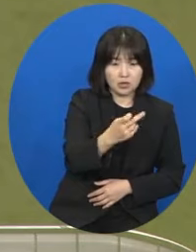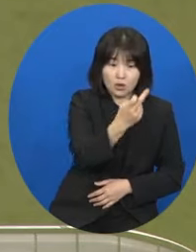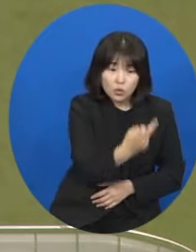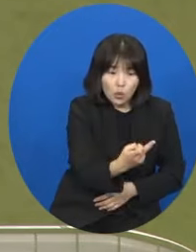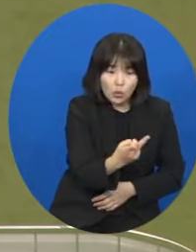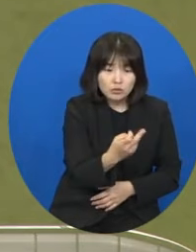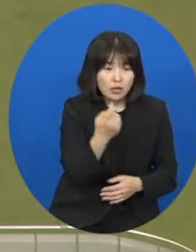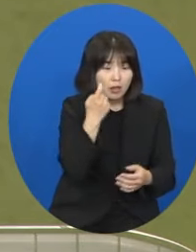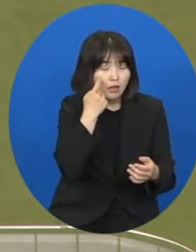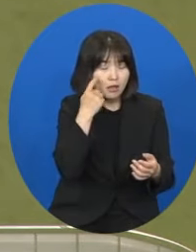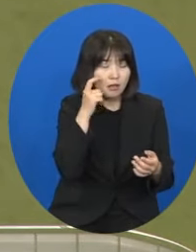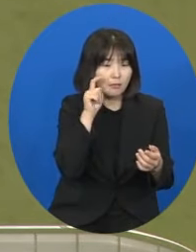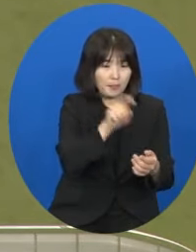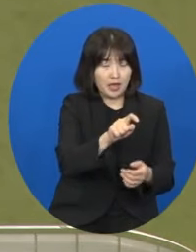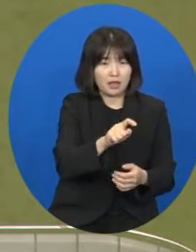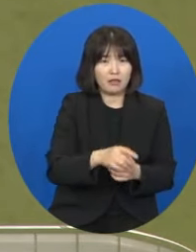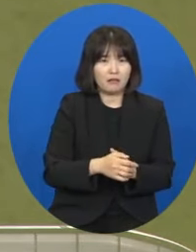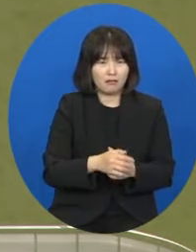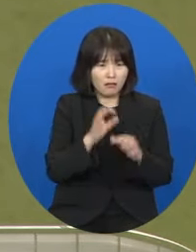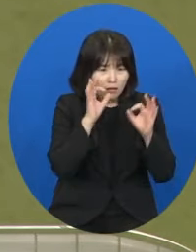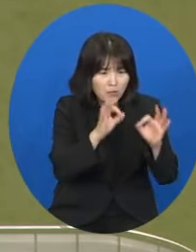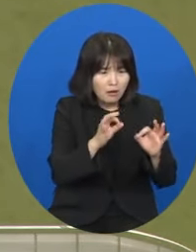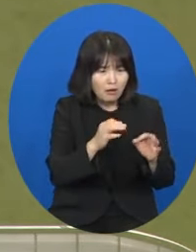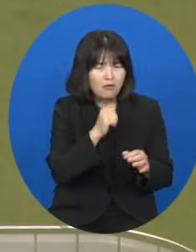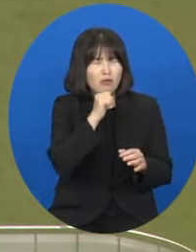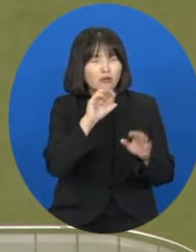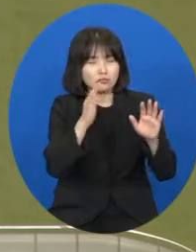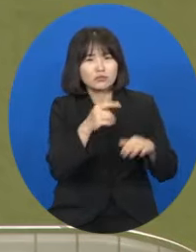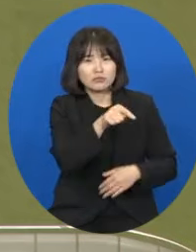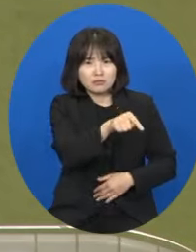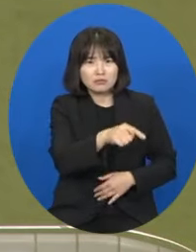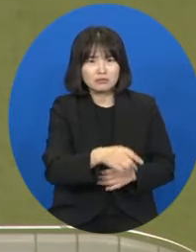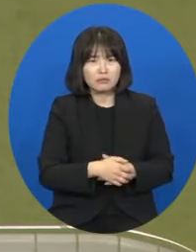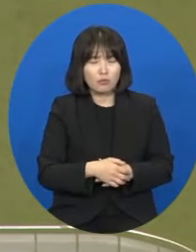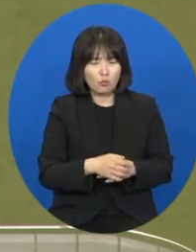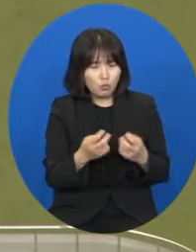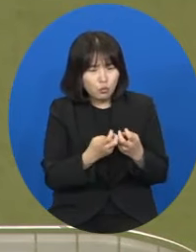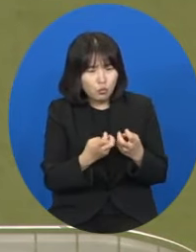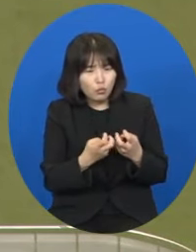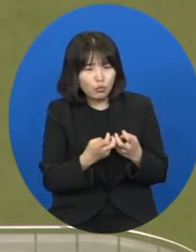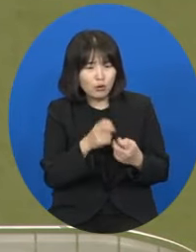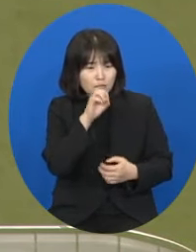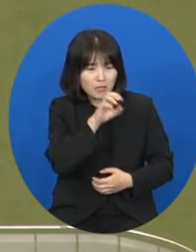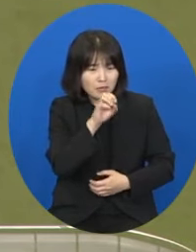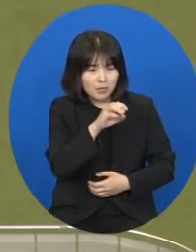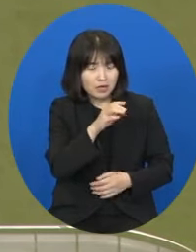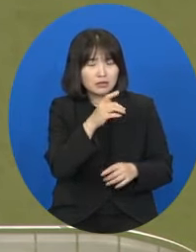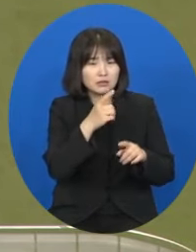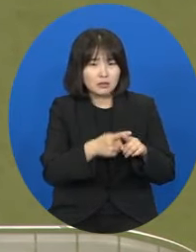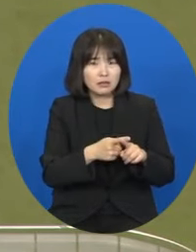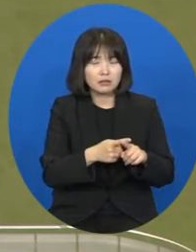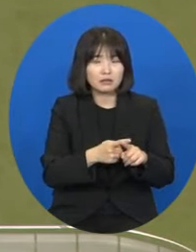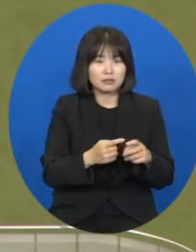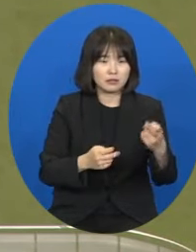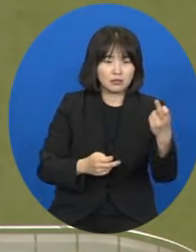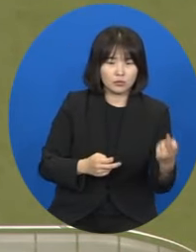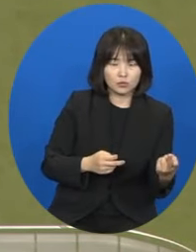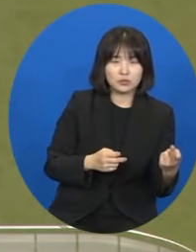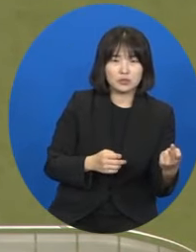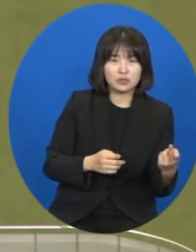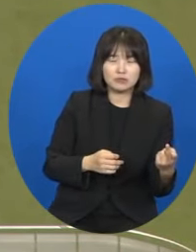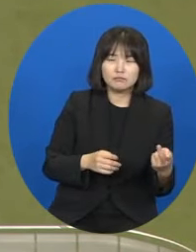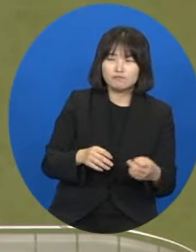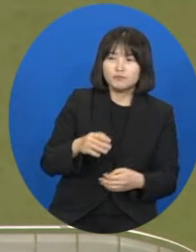만났어요. 보니까 완전 거지가 돼버린 거예요. 그래서 처음에 야, 너 어떻게 이렇게 됐냐 이렇게 하다가 이 동생이 그러는 거예요. 형, 저